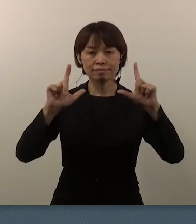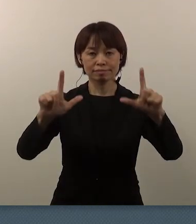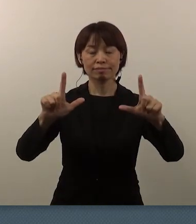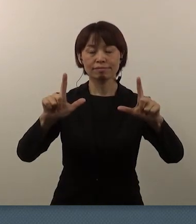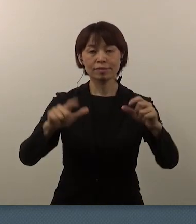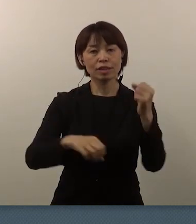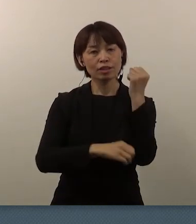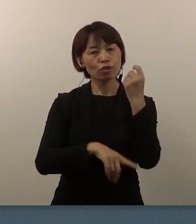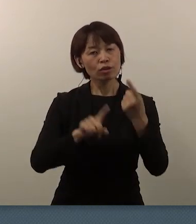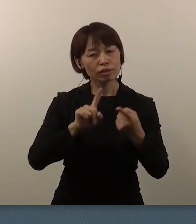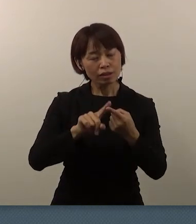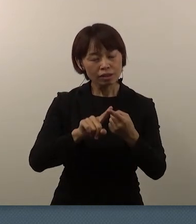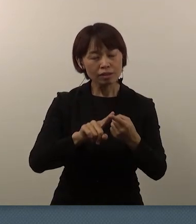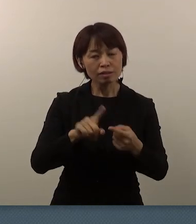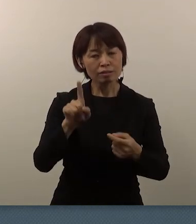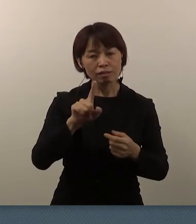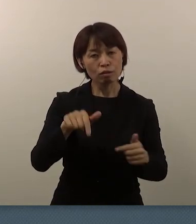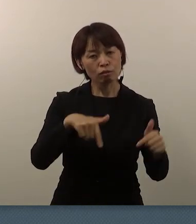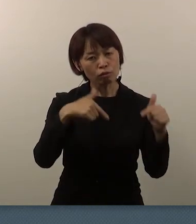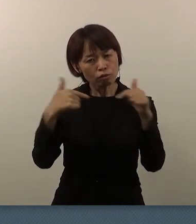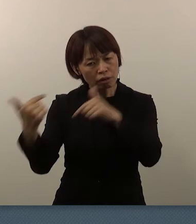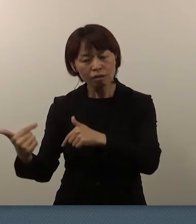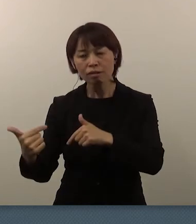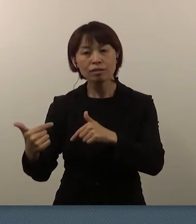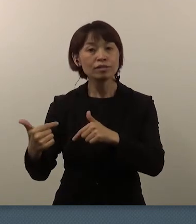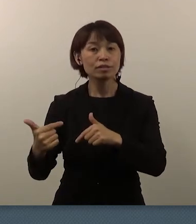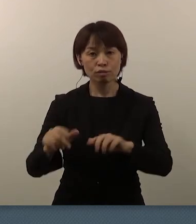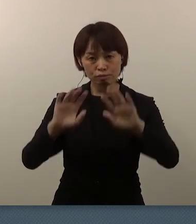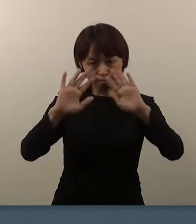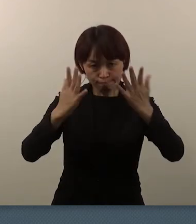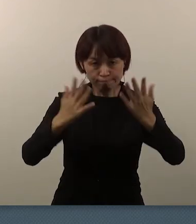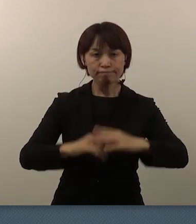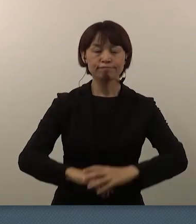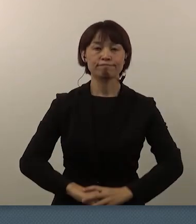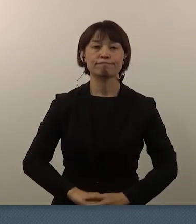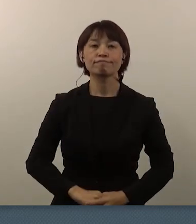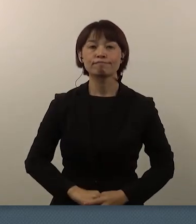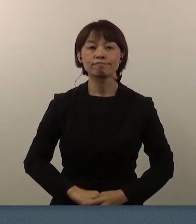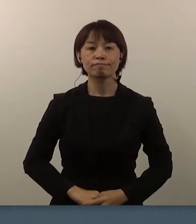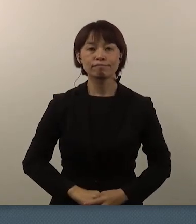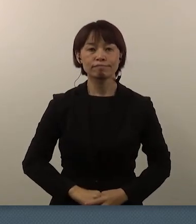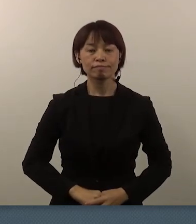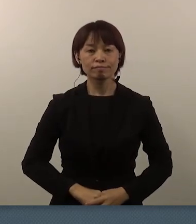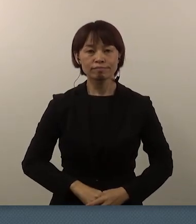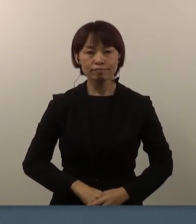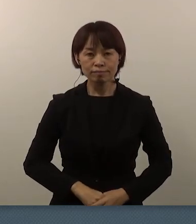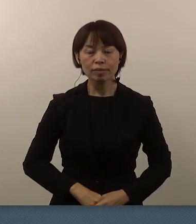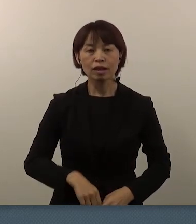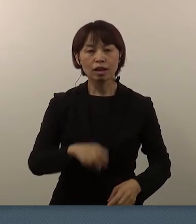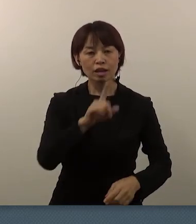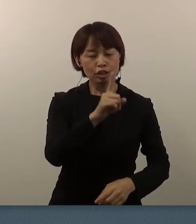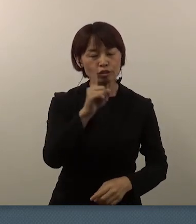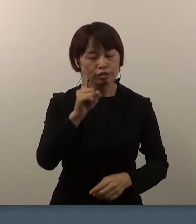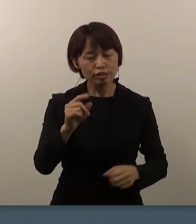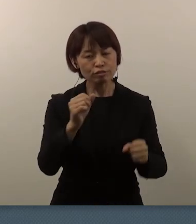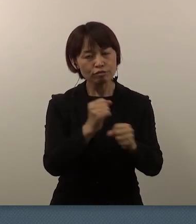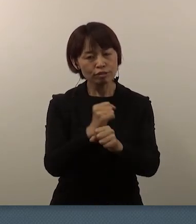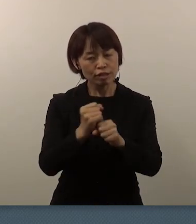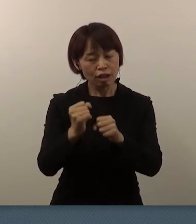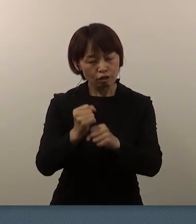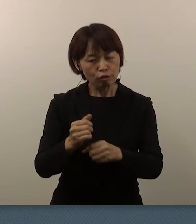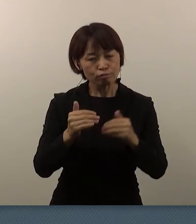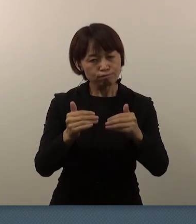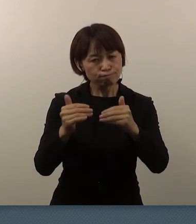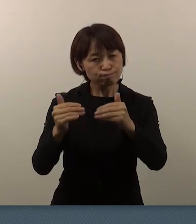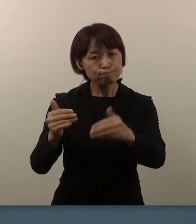そのどっか極端に遅れてるというようなことは思っていません、ね、 大きな流れの中で、まあ、一つ一つの作業、